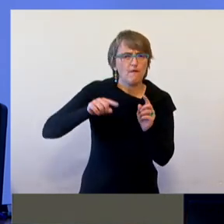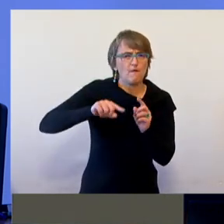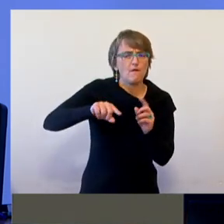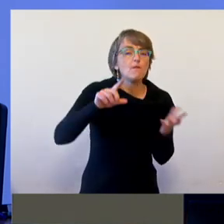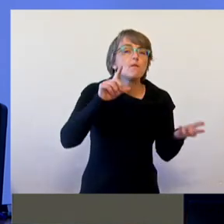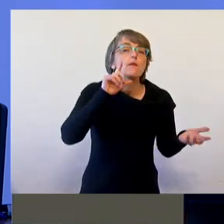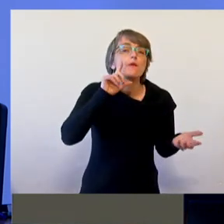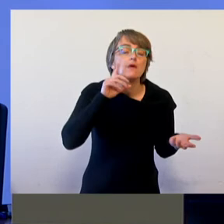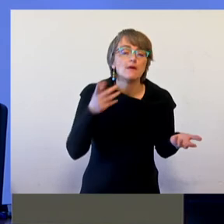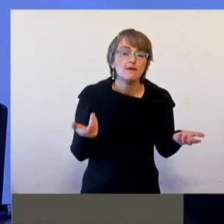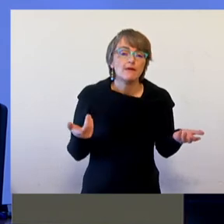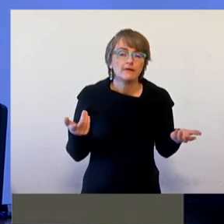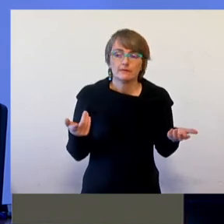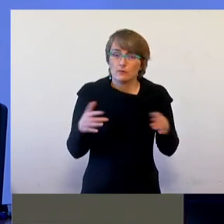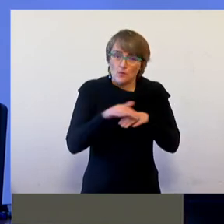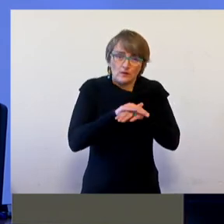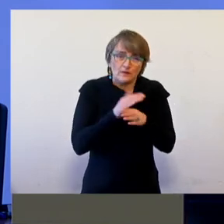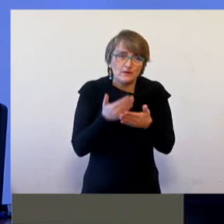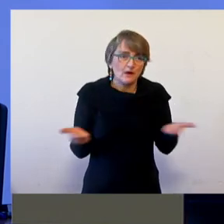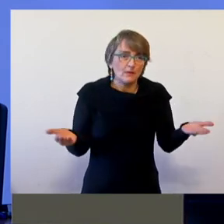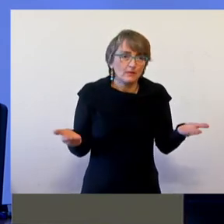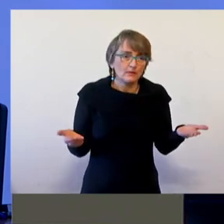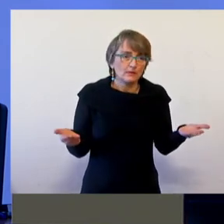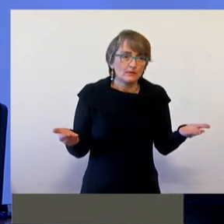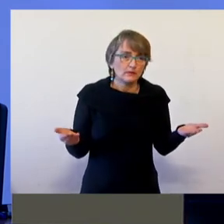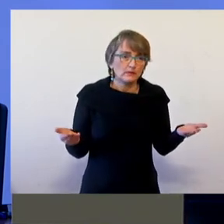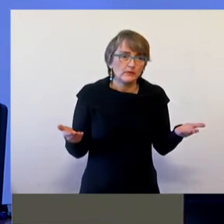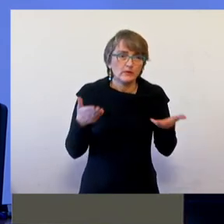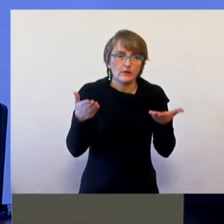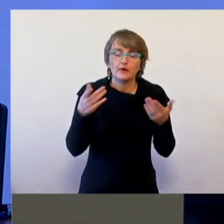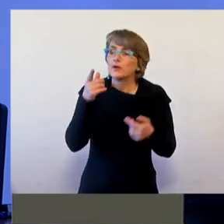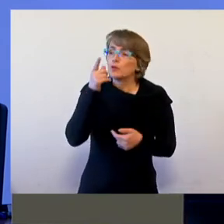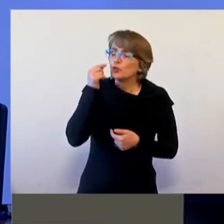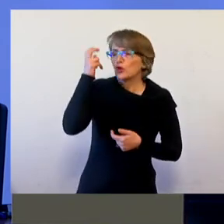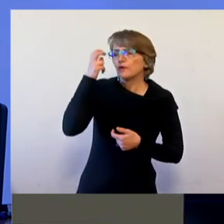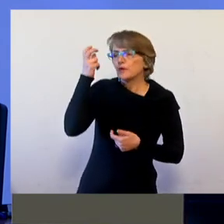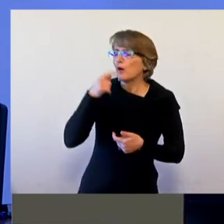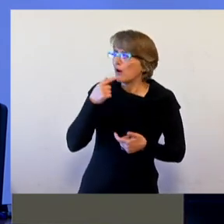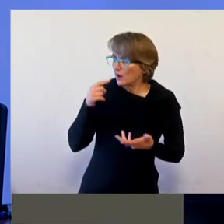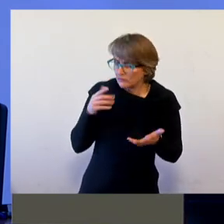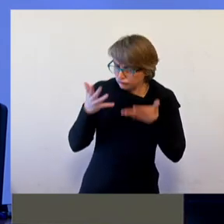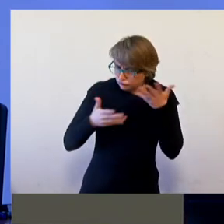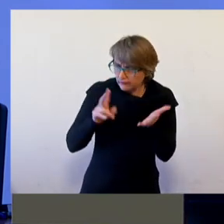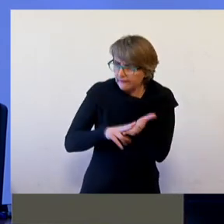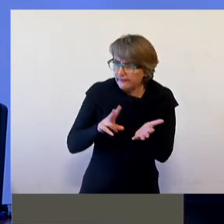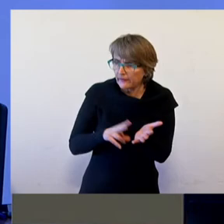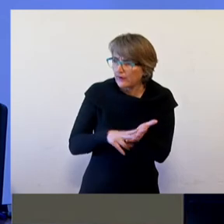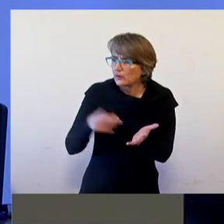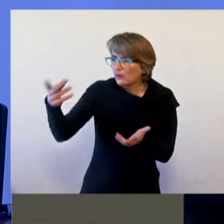que j'ai entendu... Non, c'est parfaitement vrai, monsieur Lévita, mais c'est pas grave.